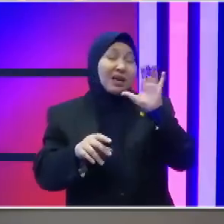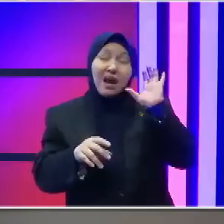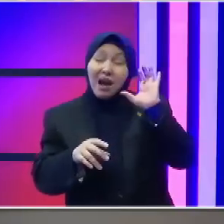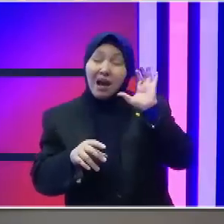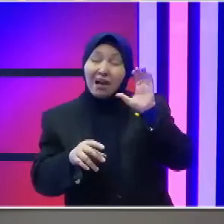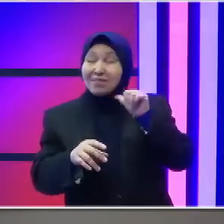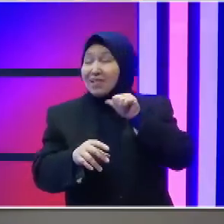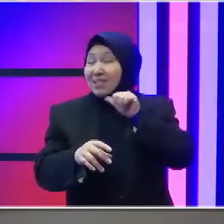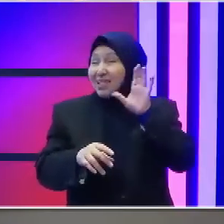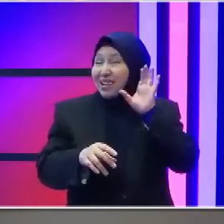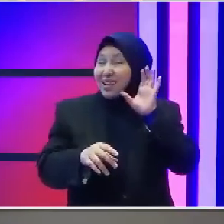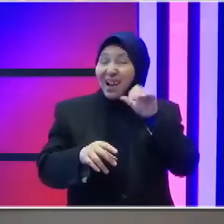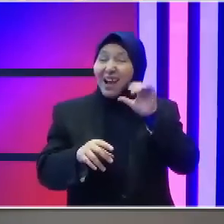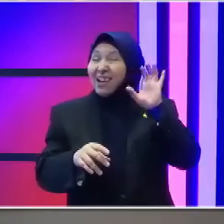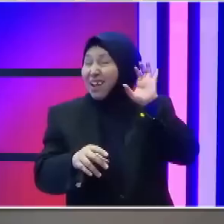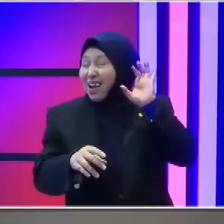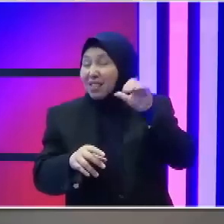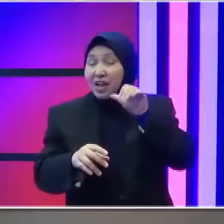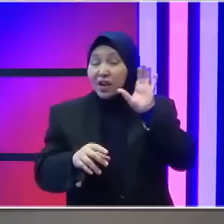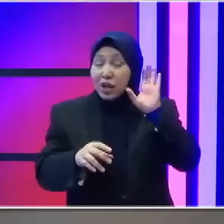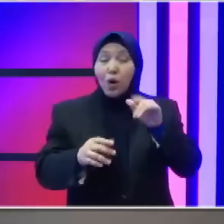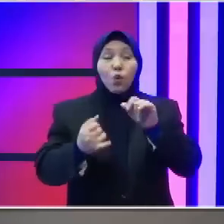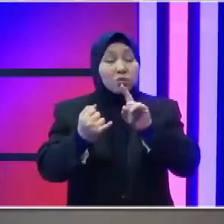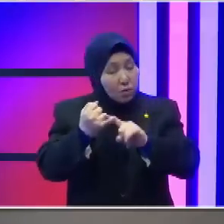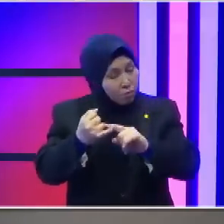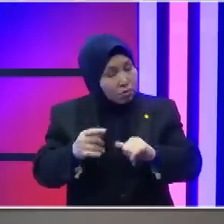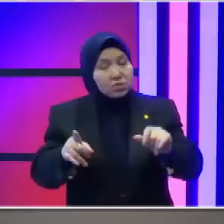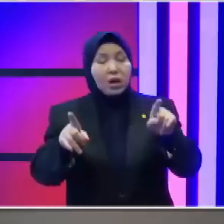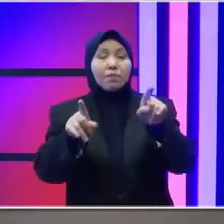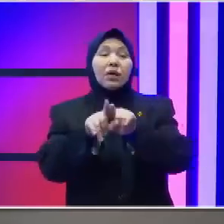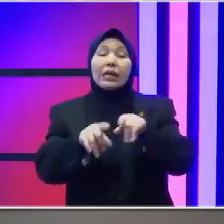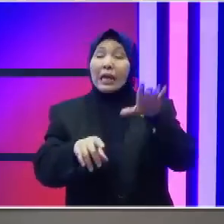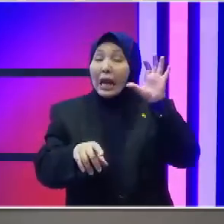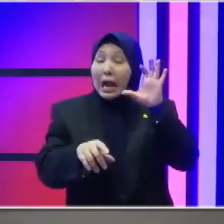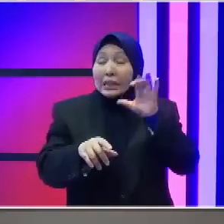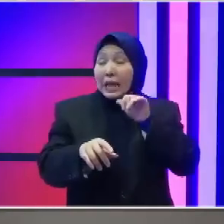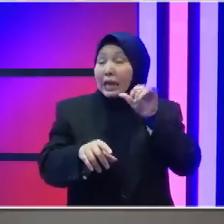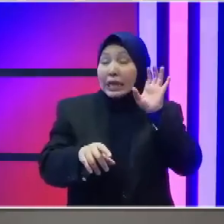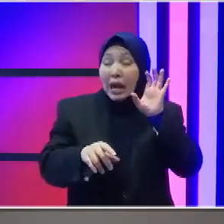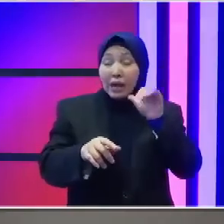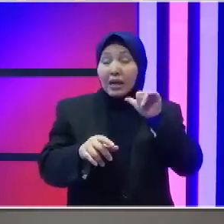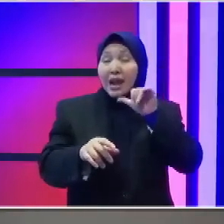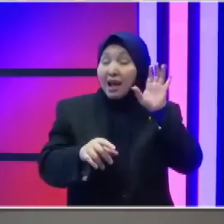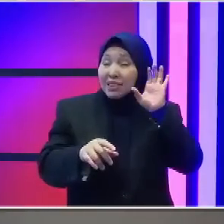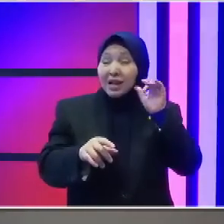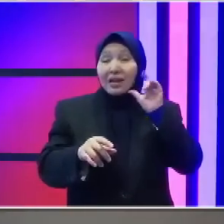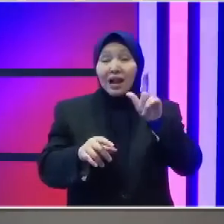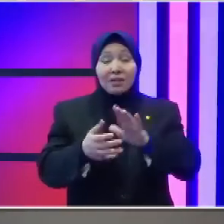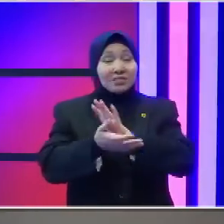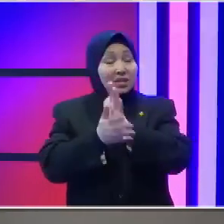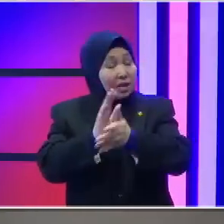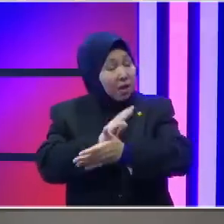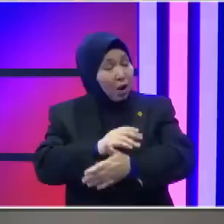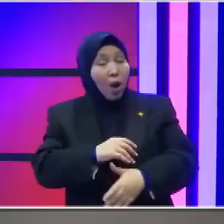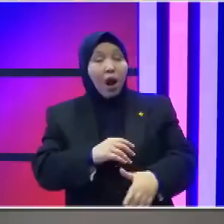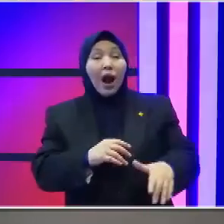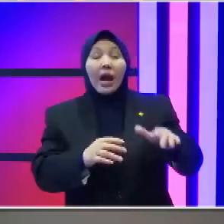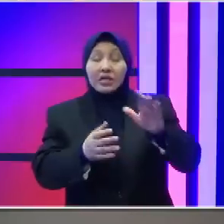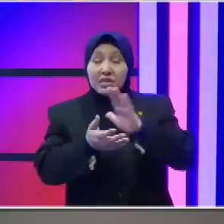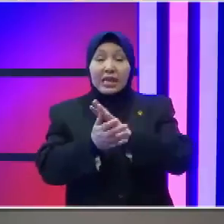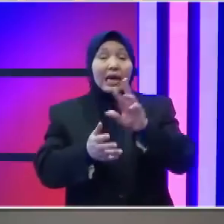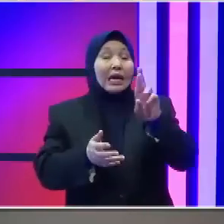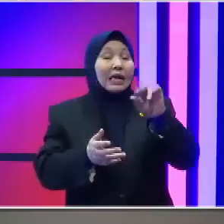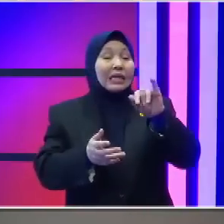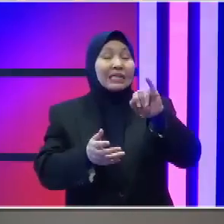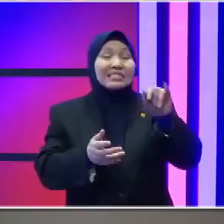Dekat hujung ini juga ada cakap tentang sesuatu yang dengar tak dengar, iaitu au tasma'u lahum riqza. Riqza